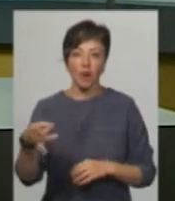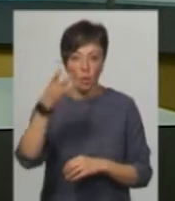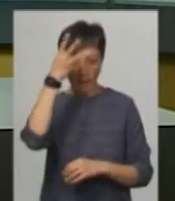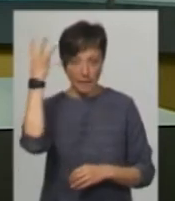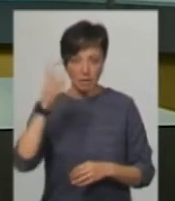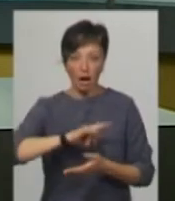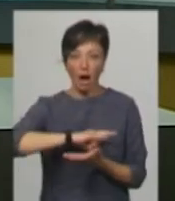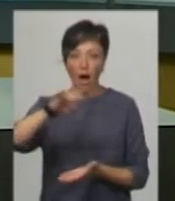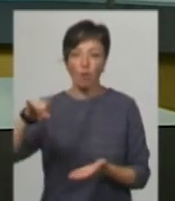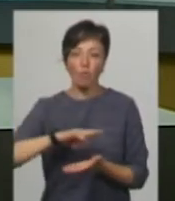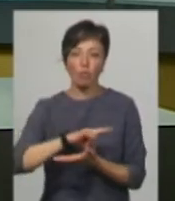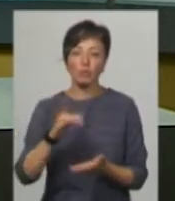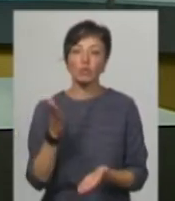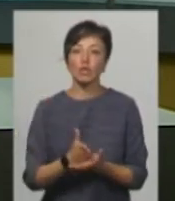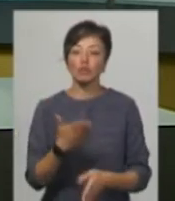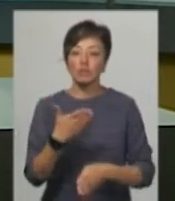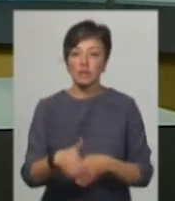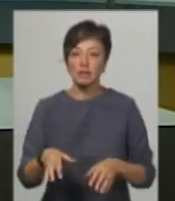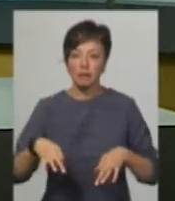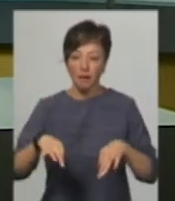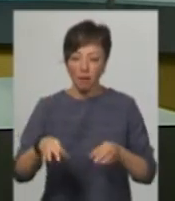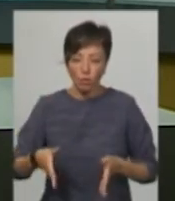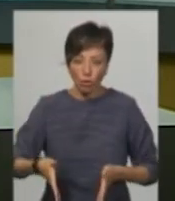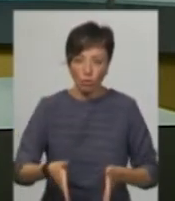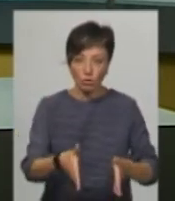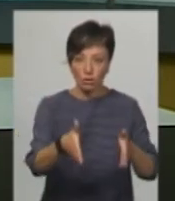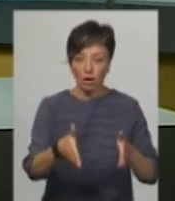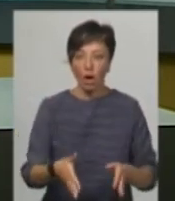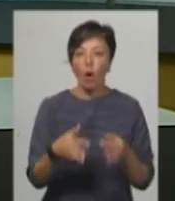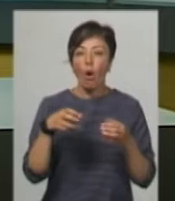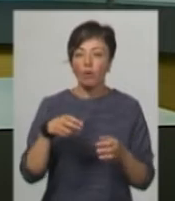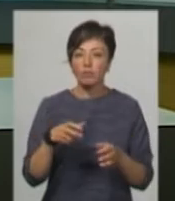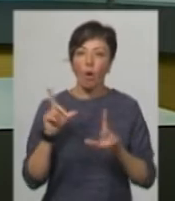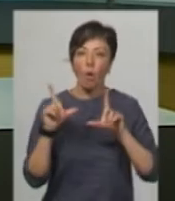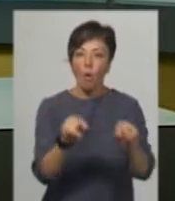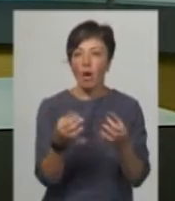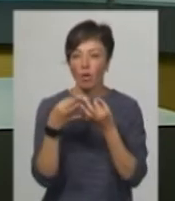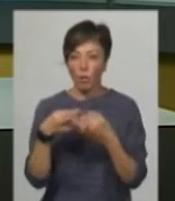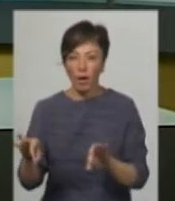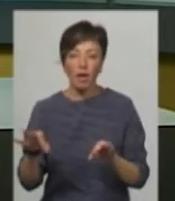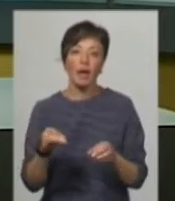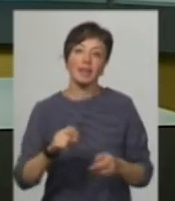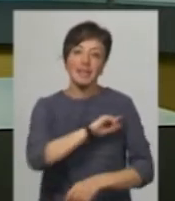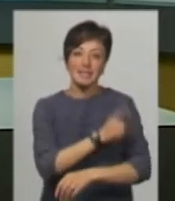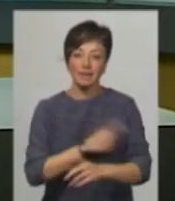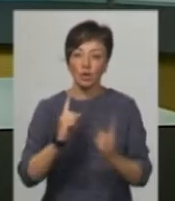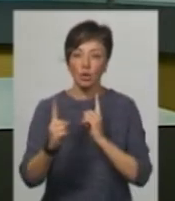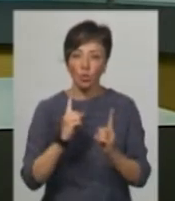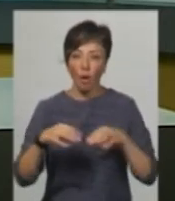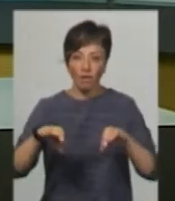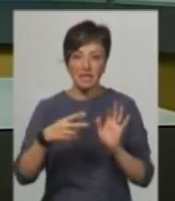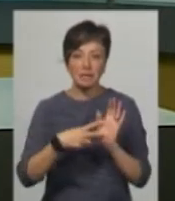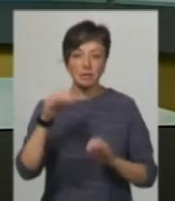Хмельницького аеропорту. Вона є частиною транспортного коридору Go Hagway. Інтенсивність руху автівок на добу 7 тисяч. Про